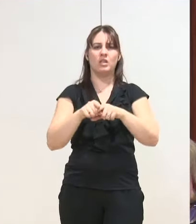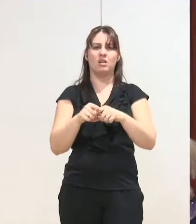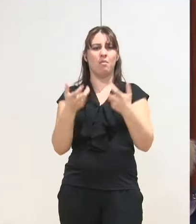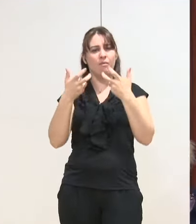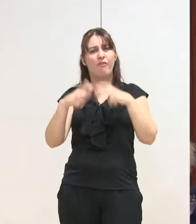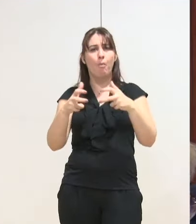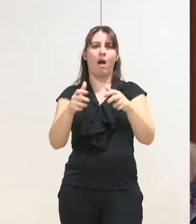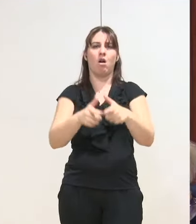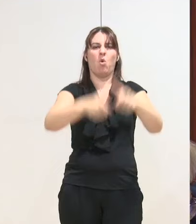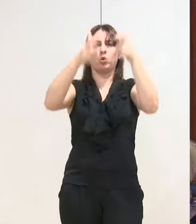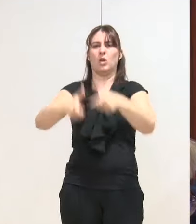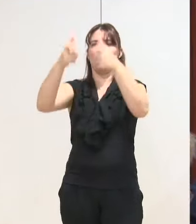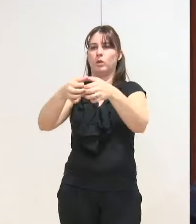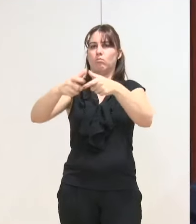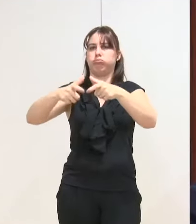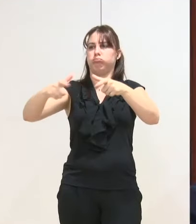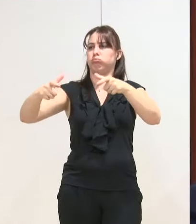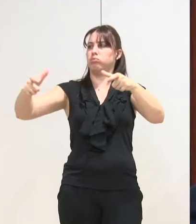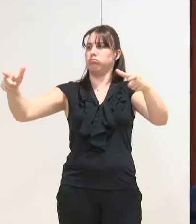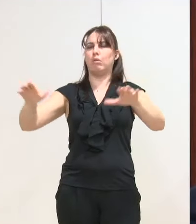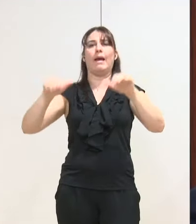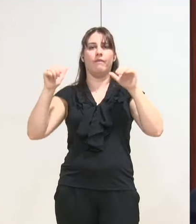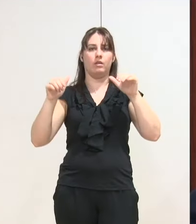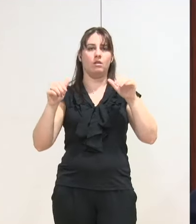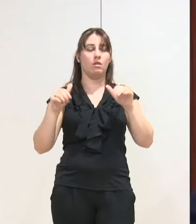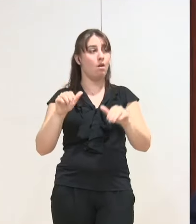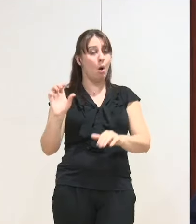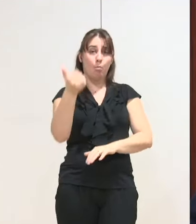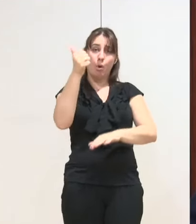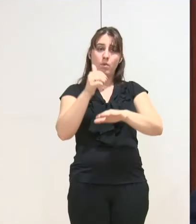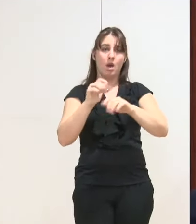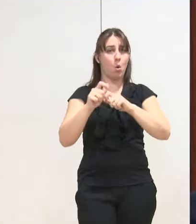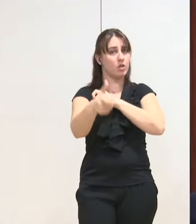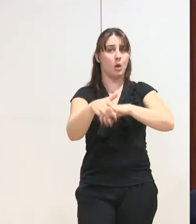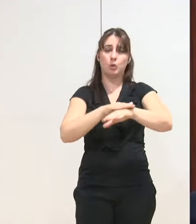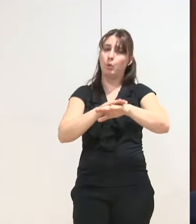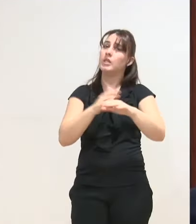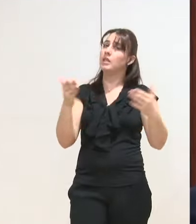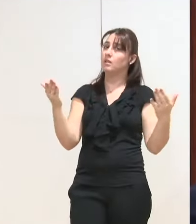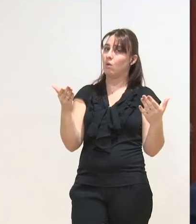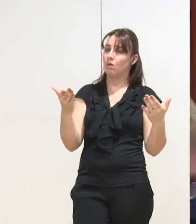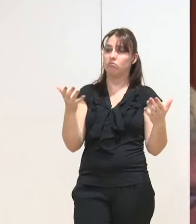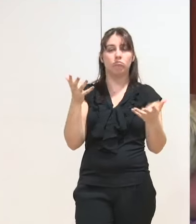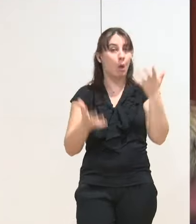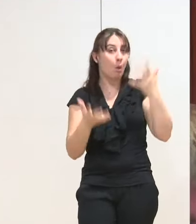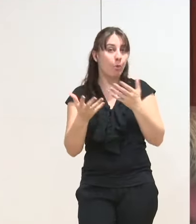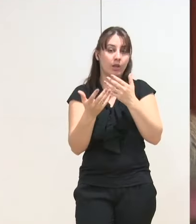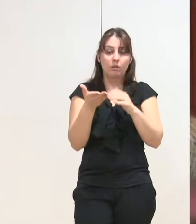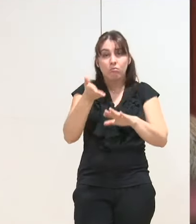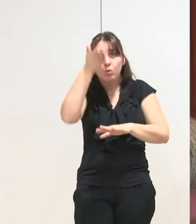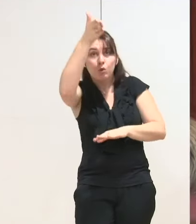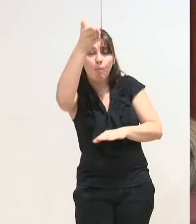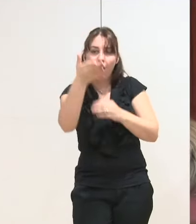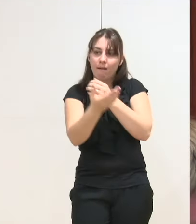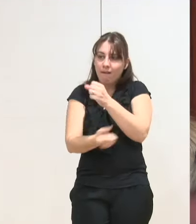enfin sans dire que les conséquences premières de cette politique là sera sans doute de créer ou de construire demain